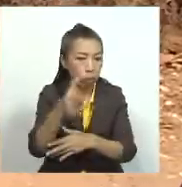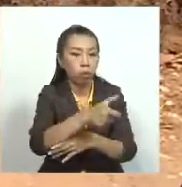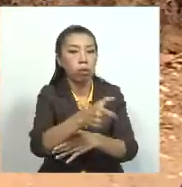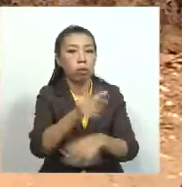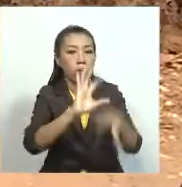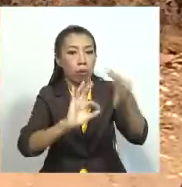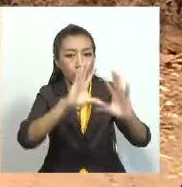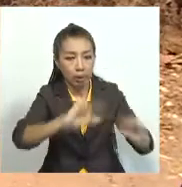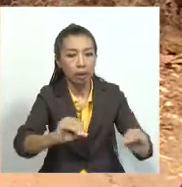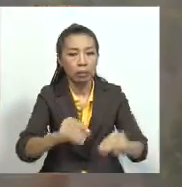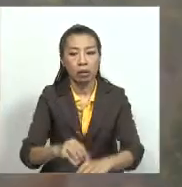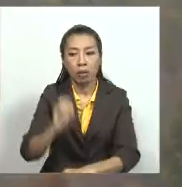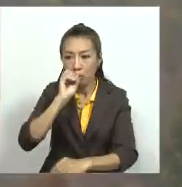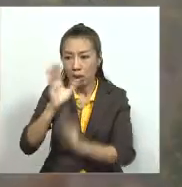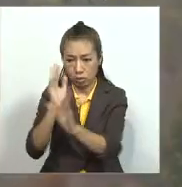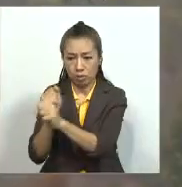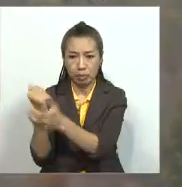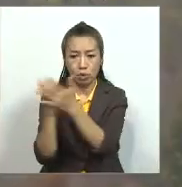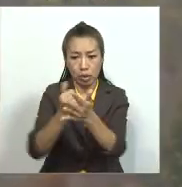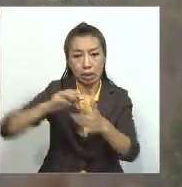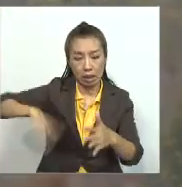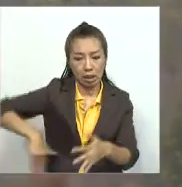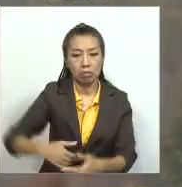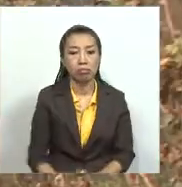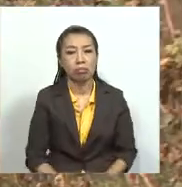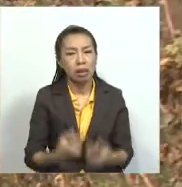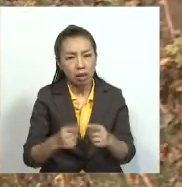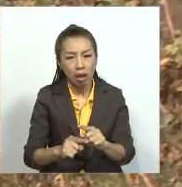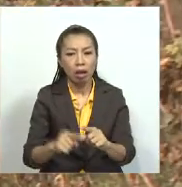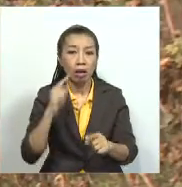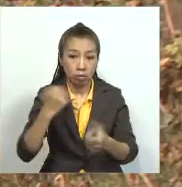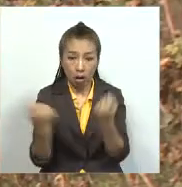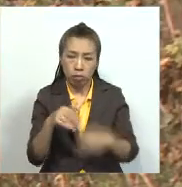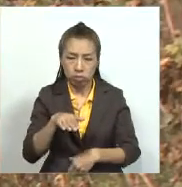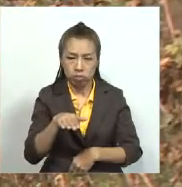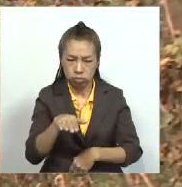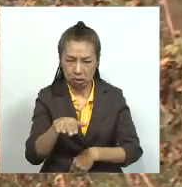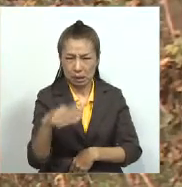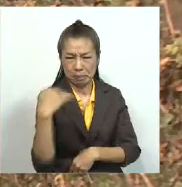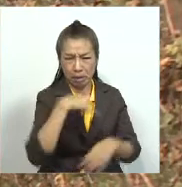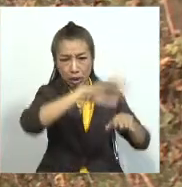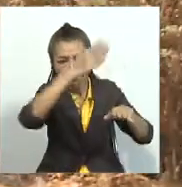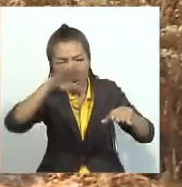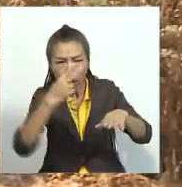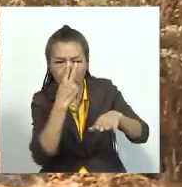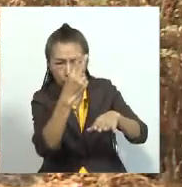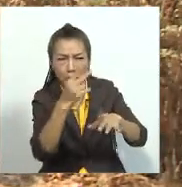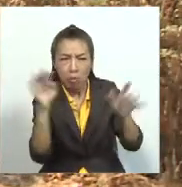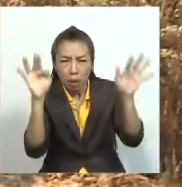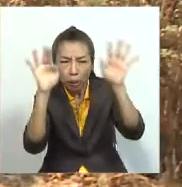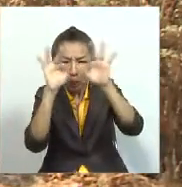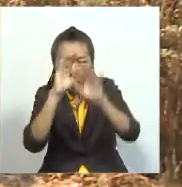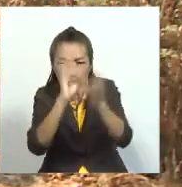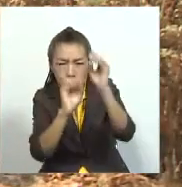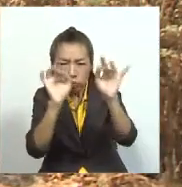จ้าหน้าที่เข้ามาช่วยกันยับยั้งไฟให้สงบลงในส่วนของหมอกควันก็ยังคงพบเห็นกระจายอยู่ทั่วบริเวณยอดเขาต่างๆแต่ว่าเริ่มเบ